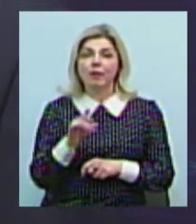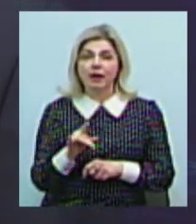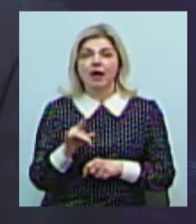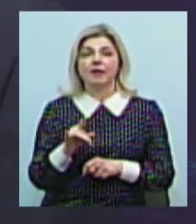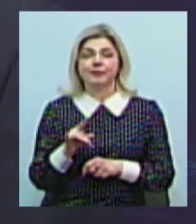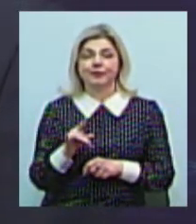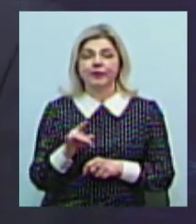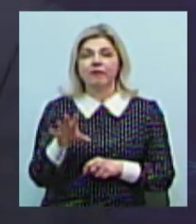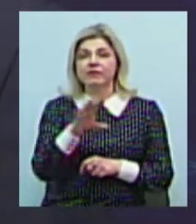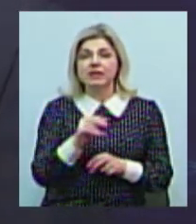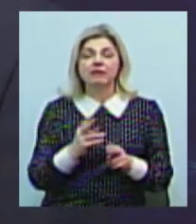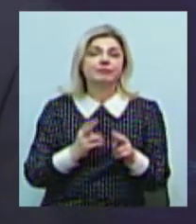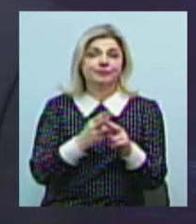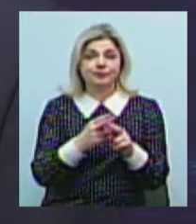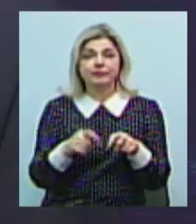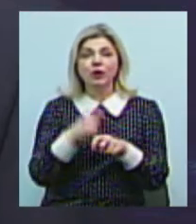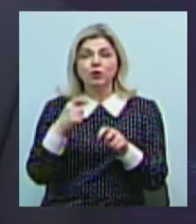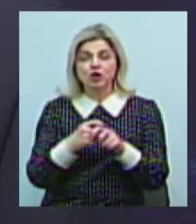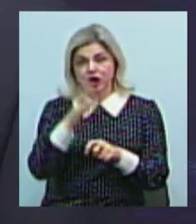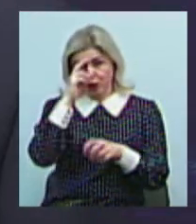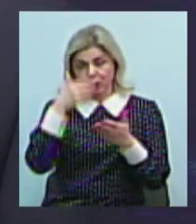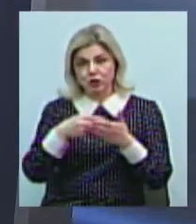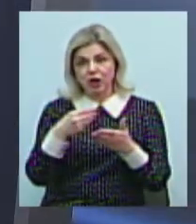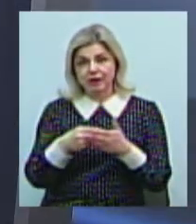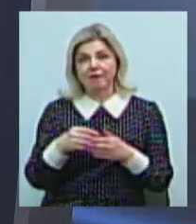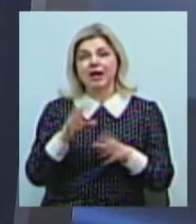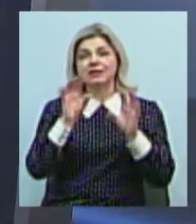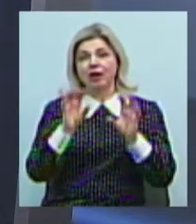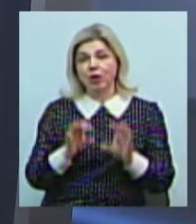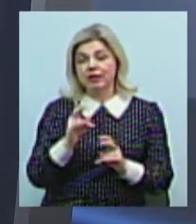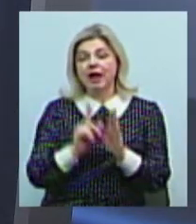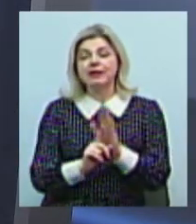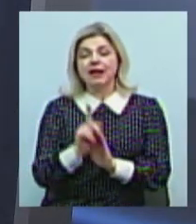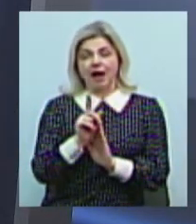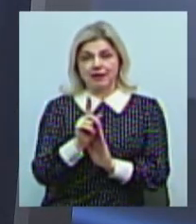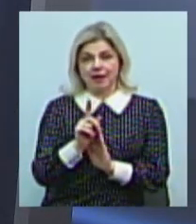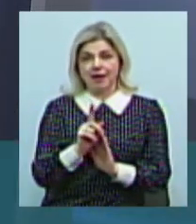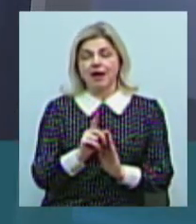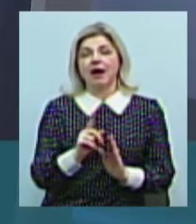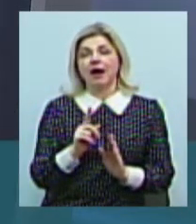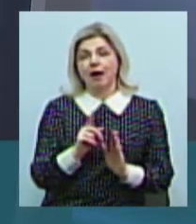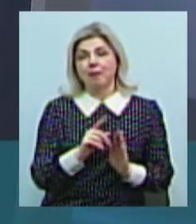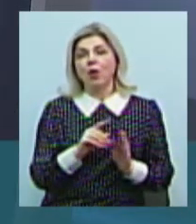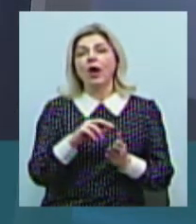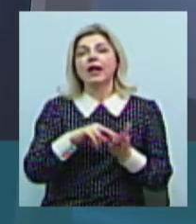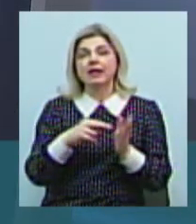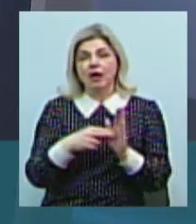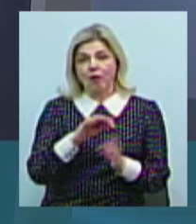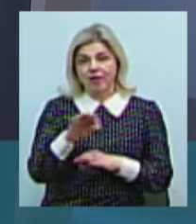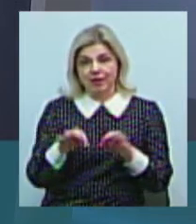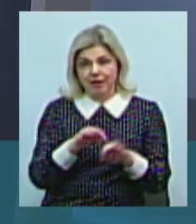запобегнуты порушениям бюджетного законодательства именно на стадии проектирования. Ну, в принципе, это, конечно, из вопросов, как из